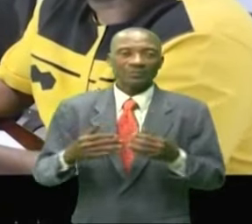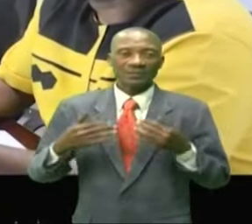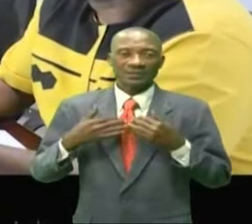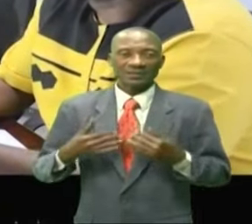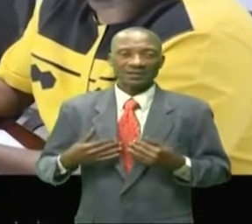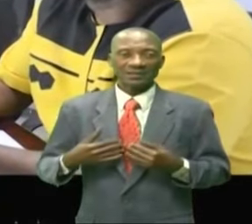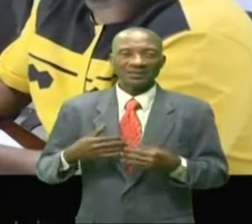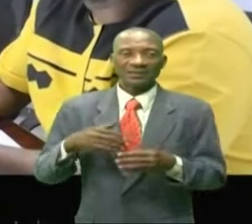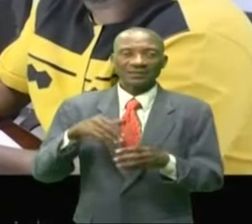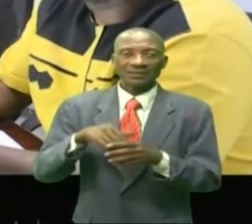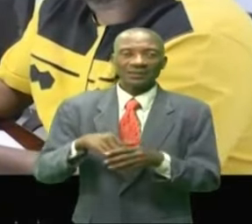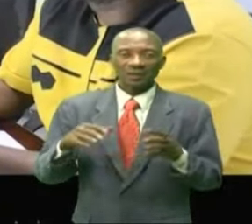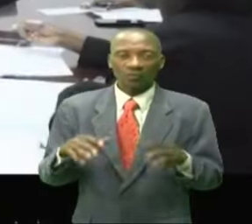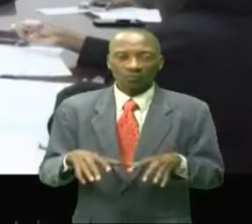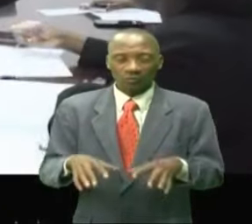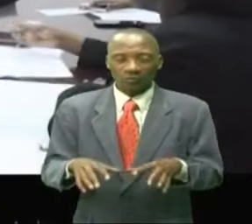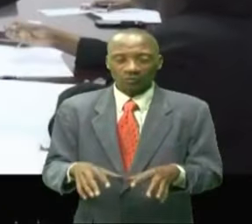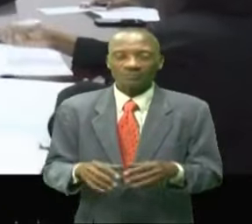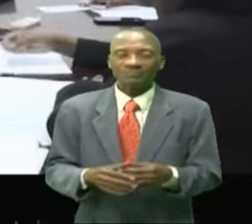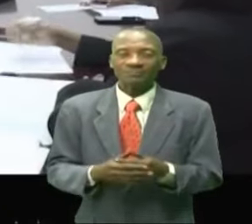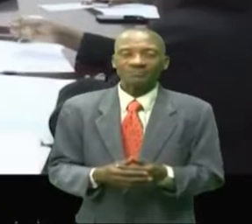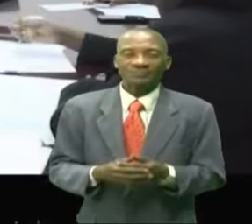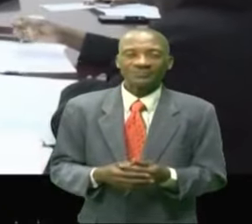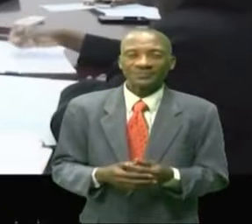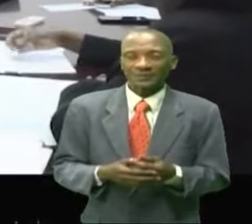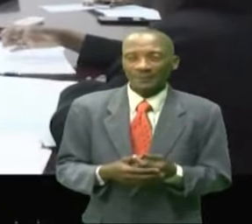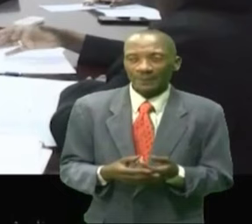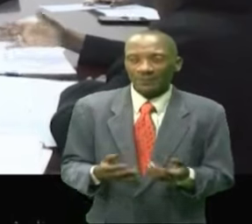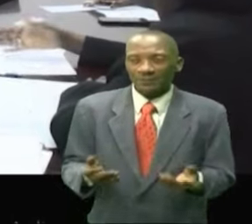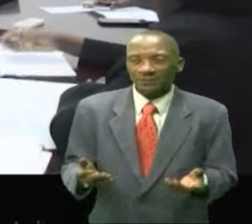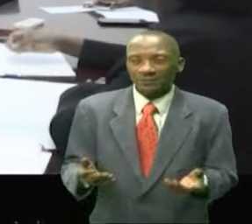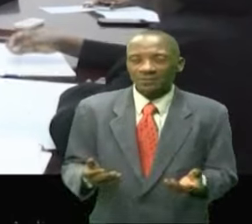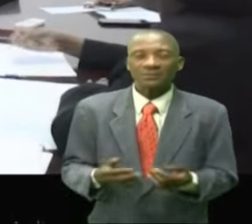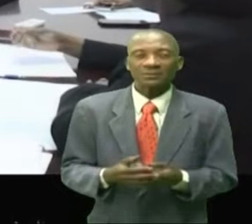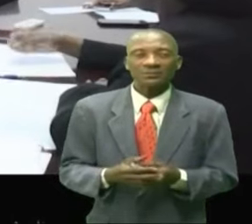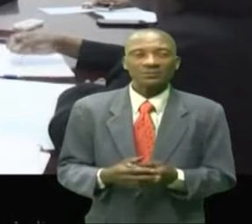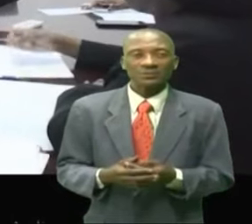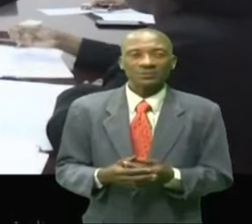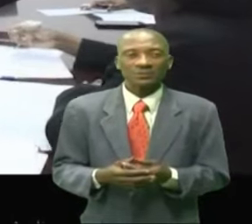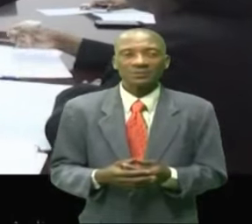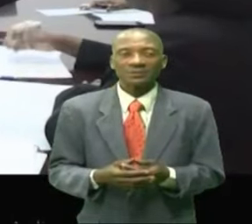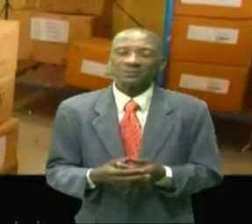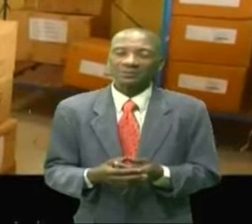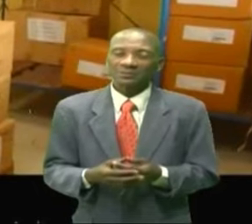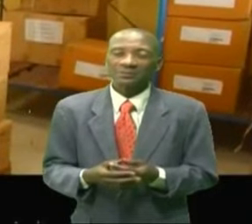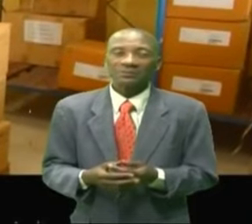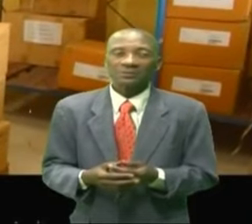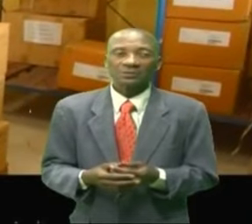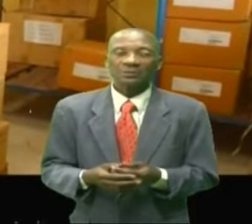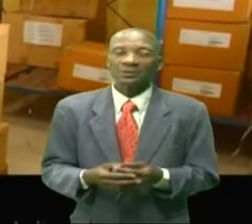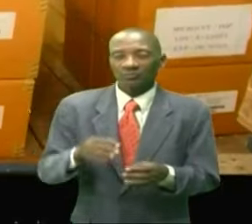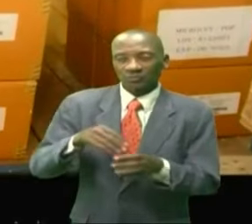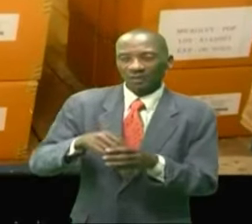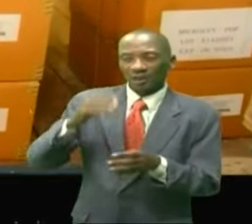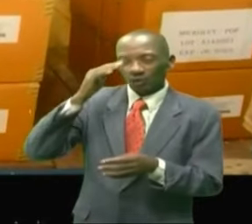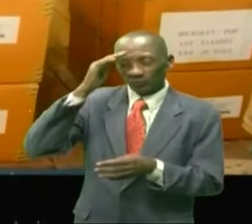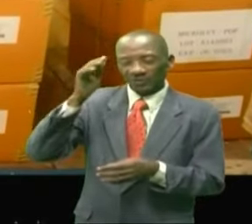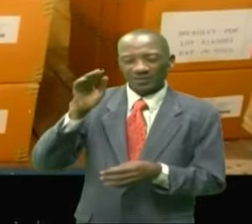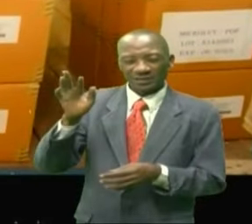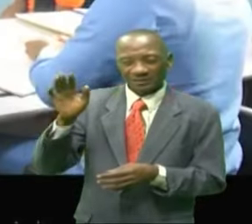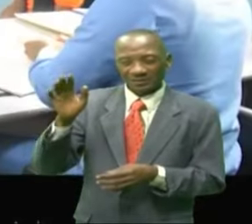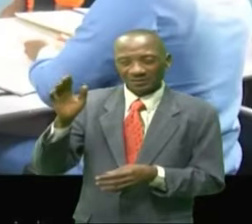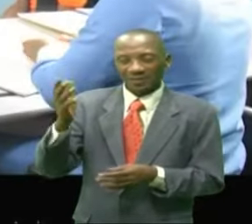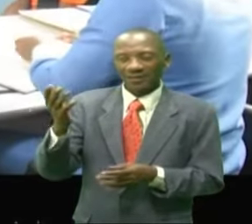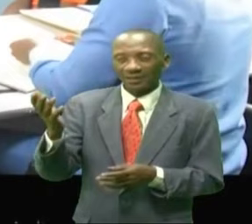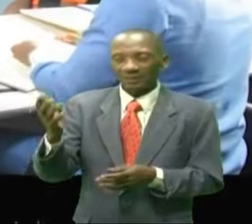Cette mission consiste à vérifier la disponibilité des produits et les conditions de stockage, de suivre le flux